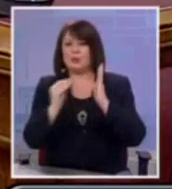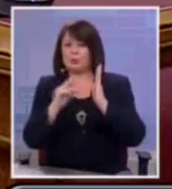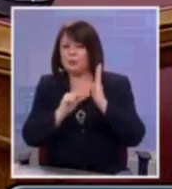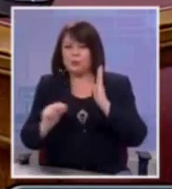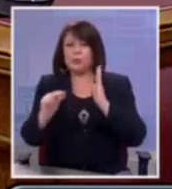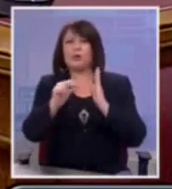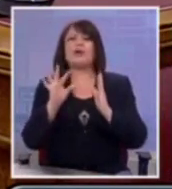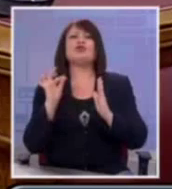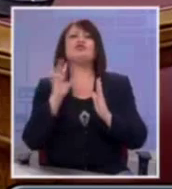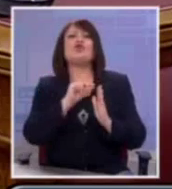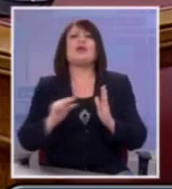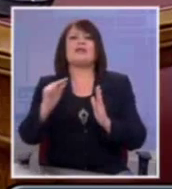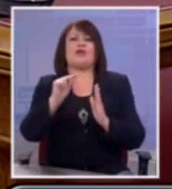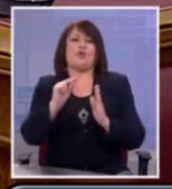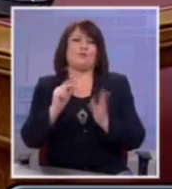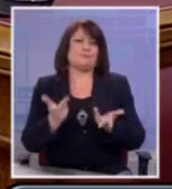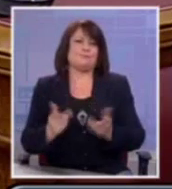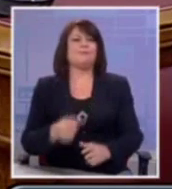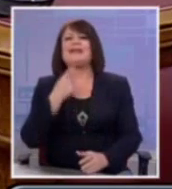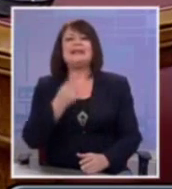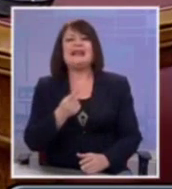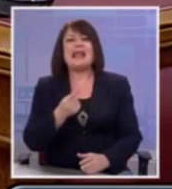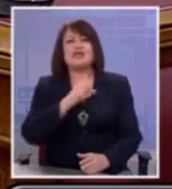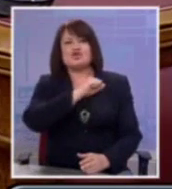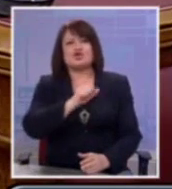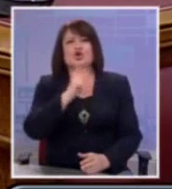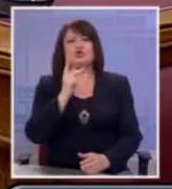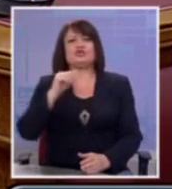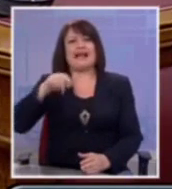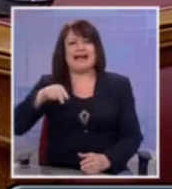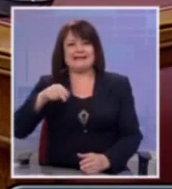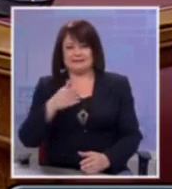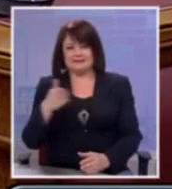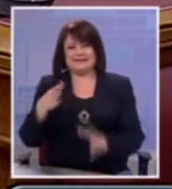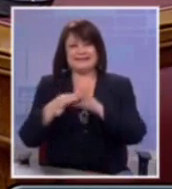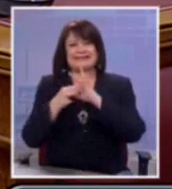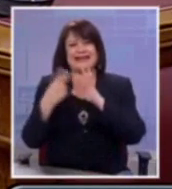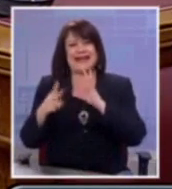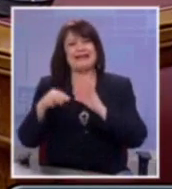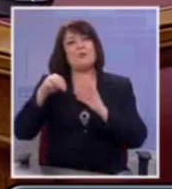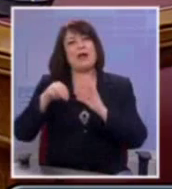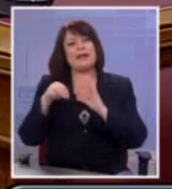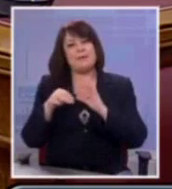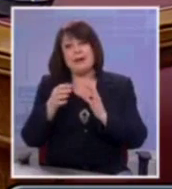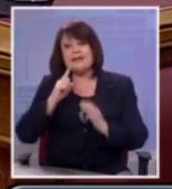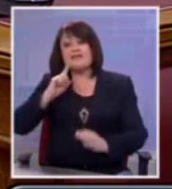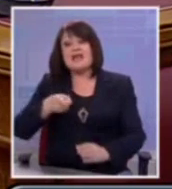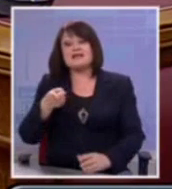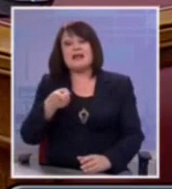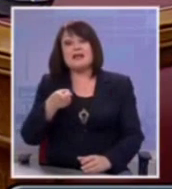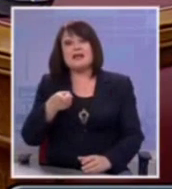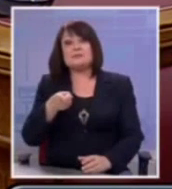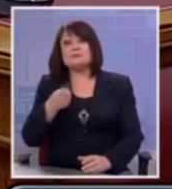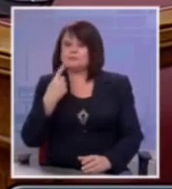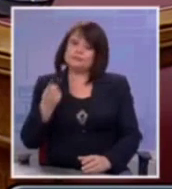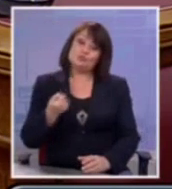Εδώ τι μας λένε αυτοί? Μας λένε ότι ο Στροσκάν διέταξε το δεξί του χέρι που ήταν τότε ο κύριος Μογκαντάμ να αρχίσει,